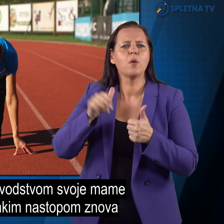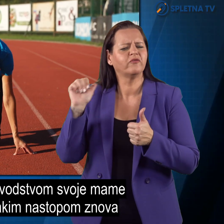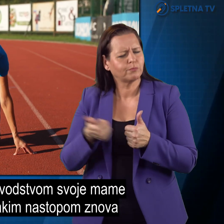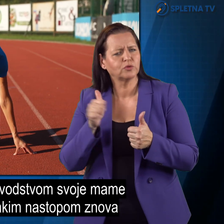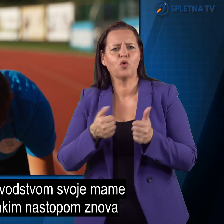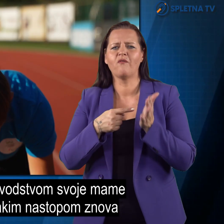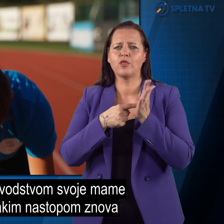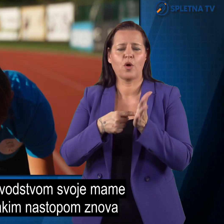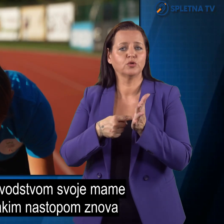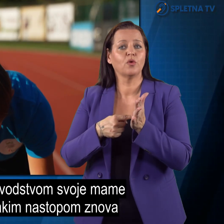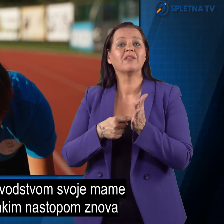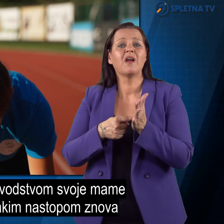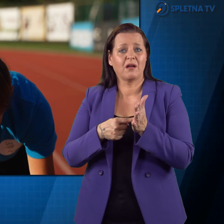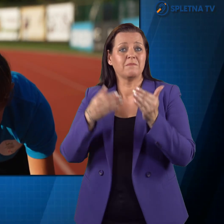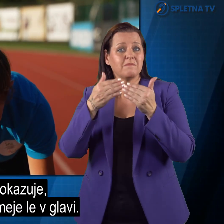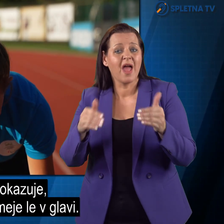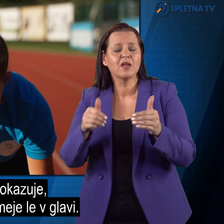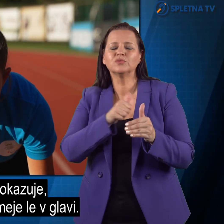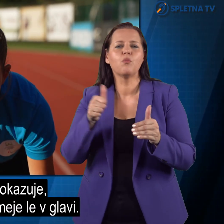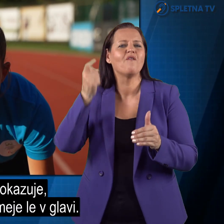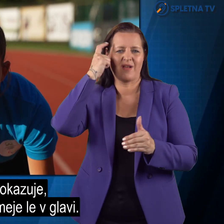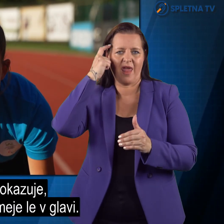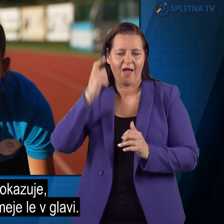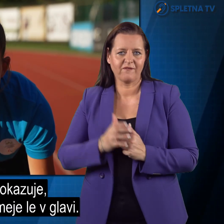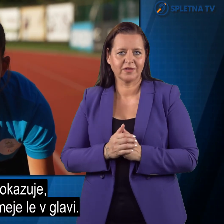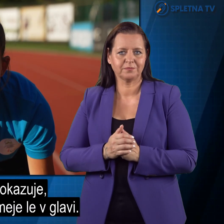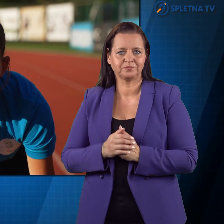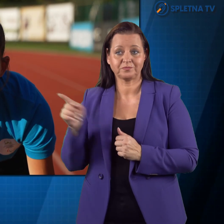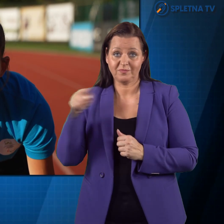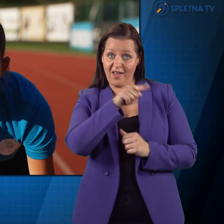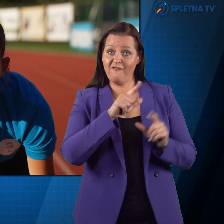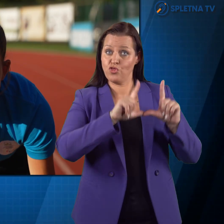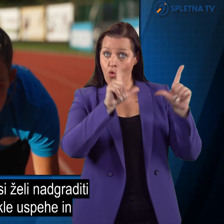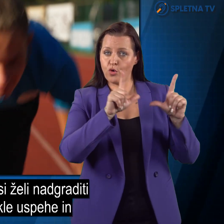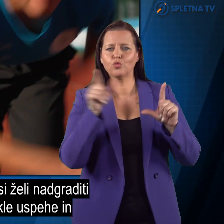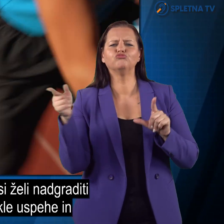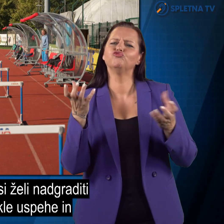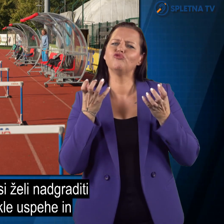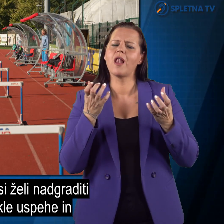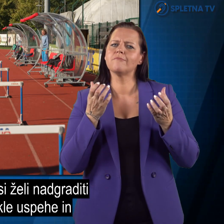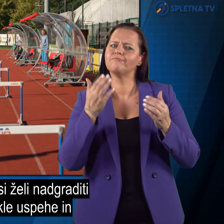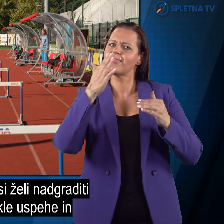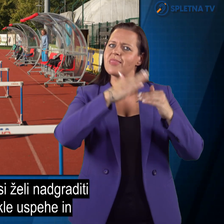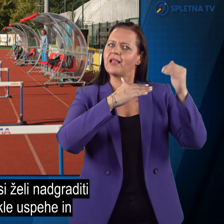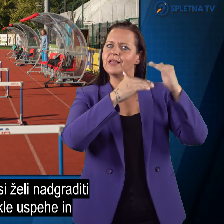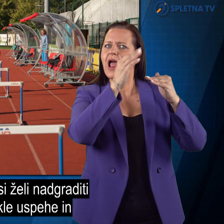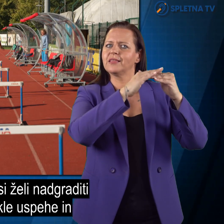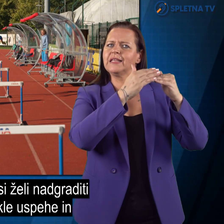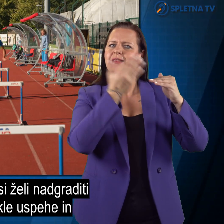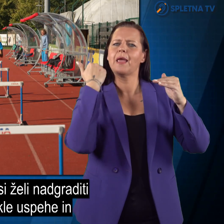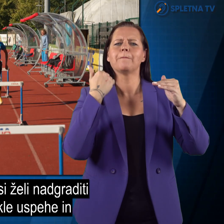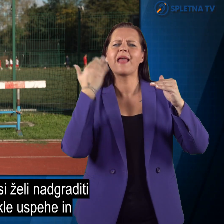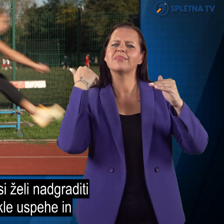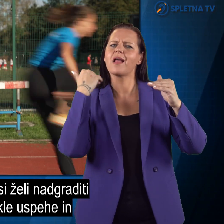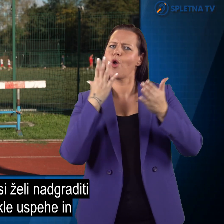z vsakim nastopom znova dokazuje, da so meje le v glavi. V Tokiu si želi nadgraditi